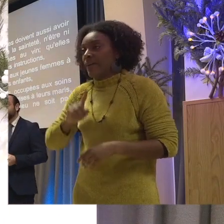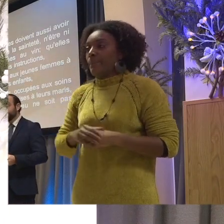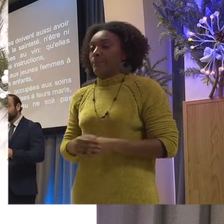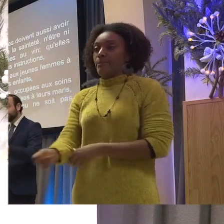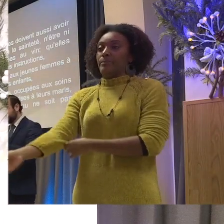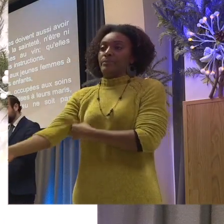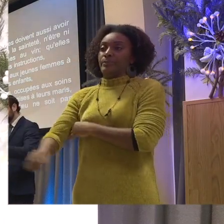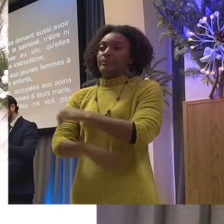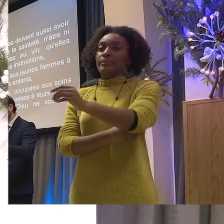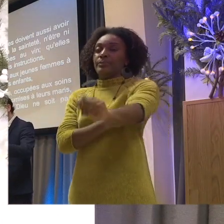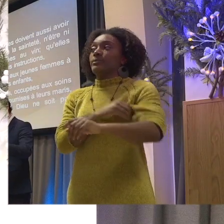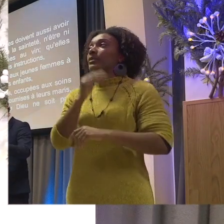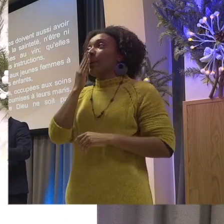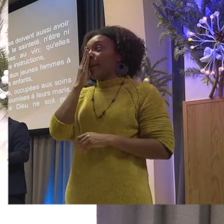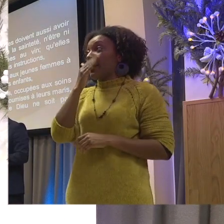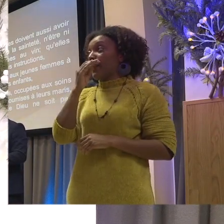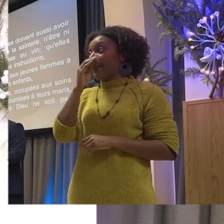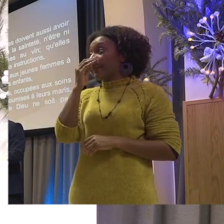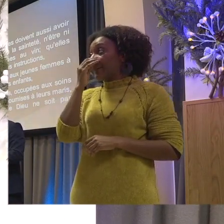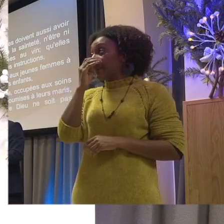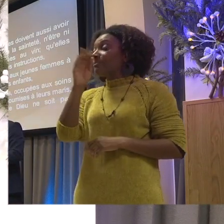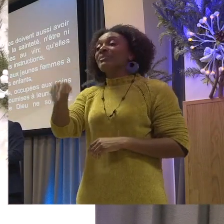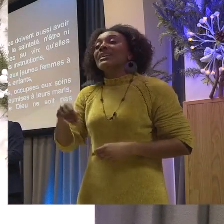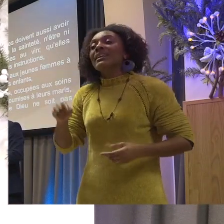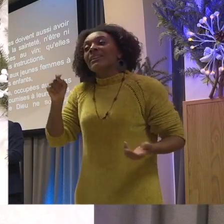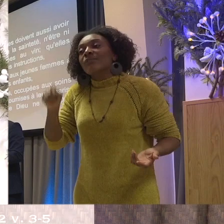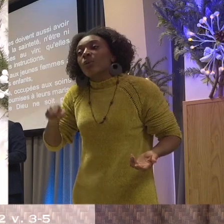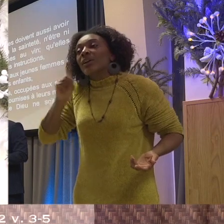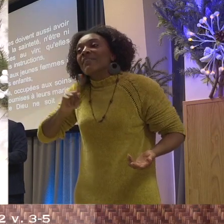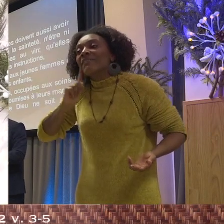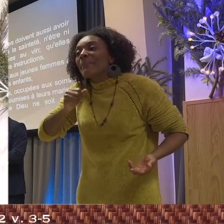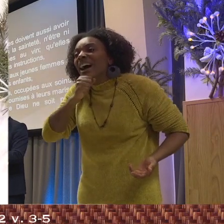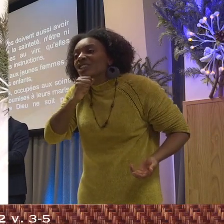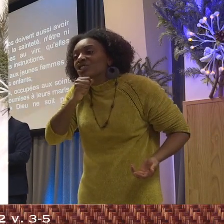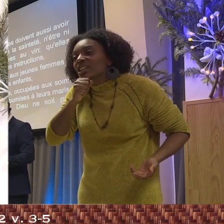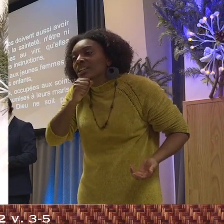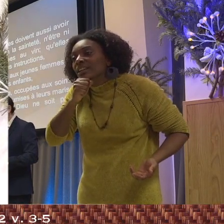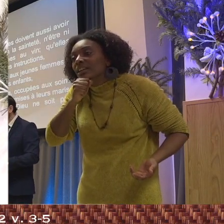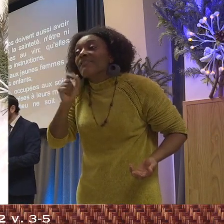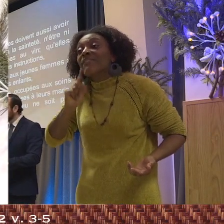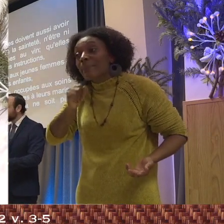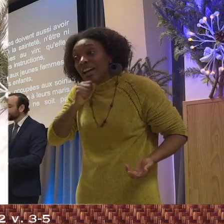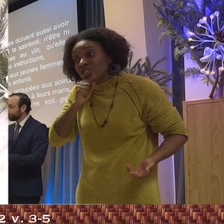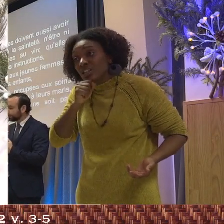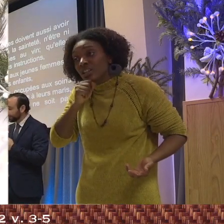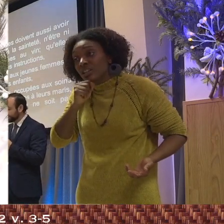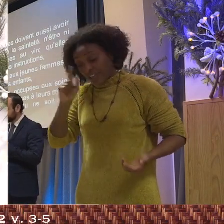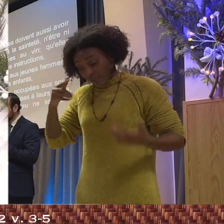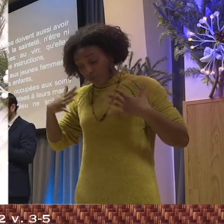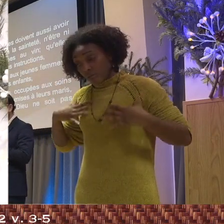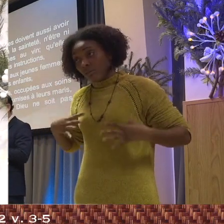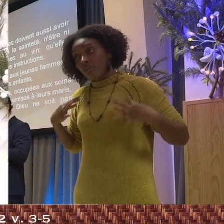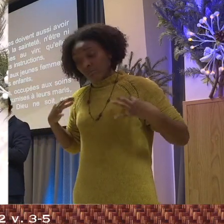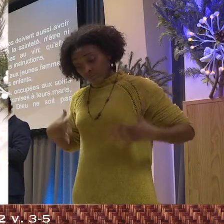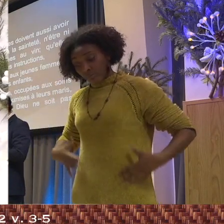D'après Tite, chapitre 2, versets 3 à 5, il nous est dit ceci. Dit que les femmes âgées doivent avoir l'extérieur qui convient à la